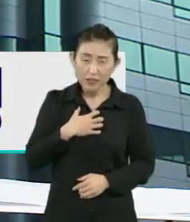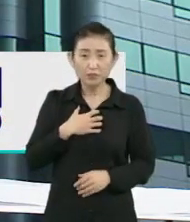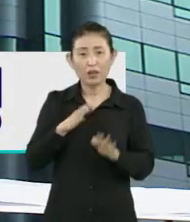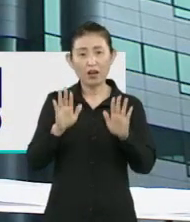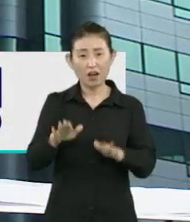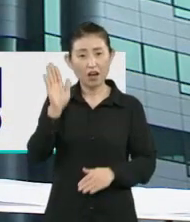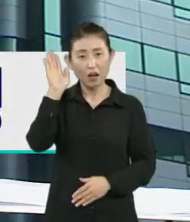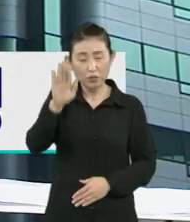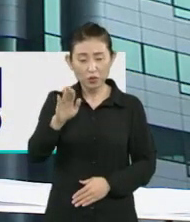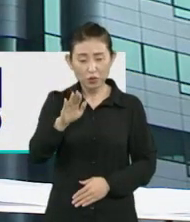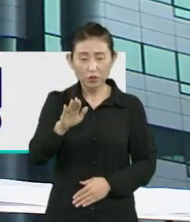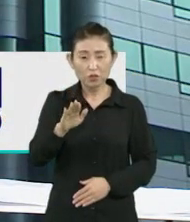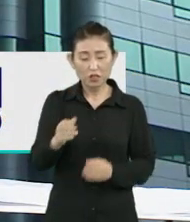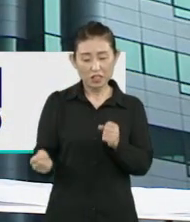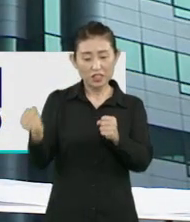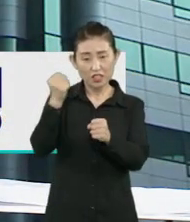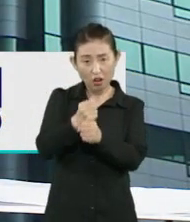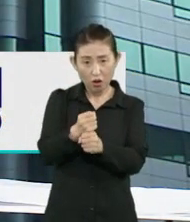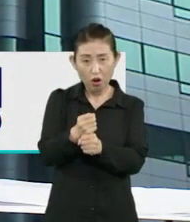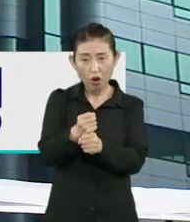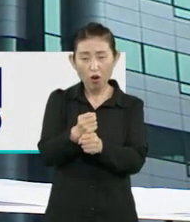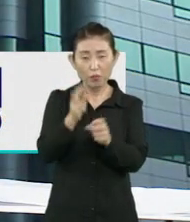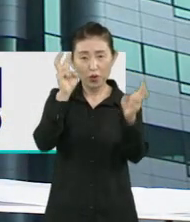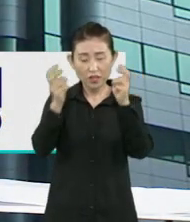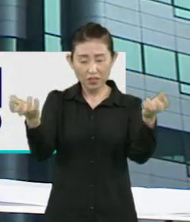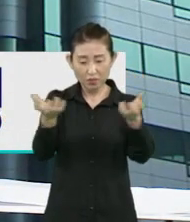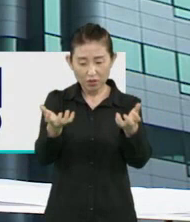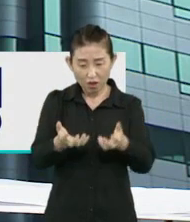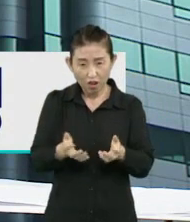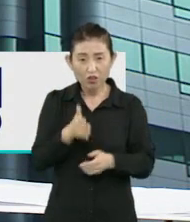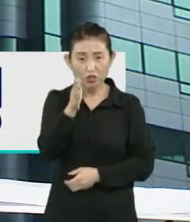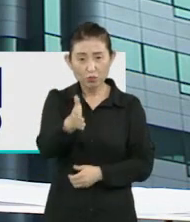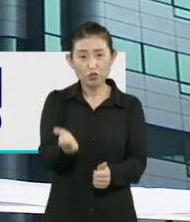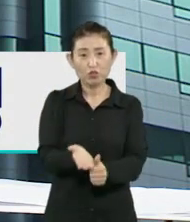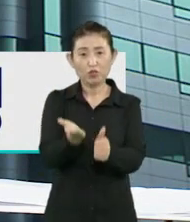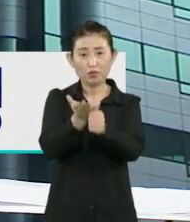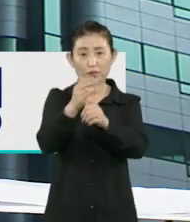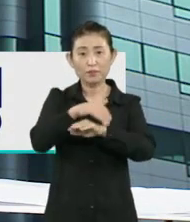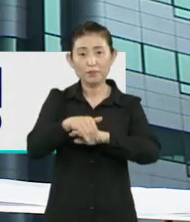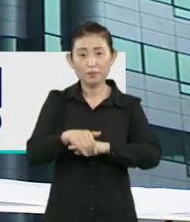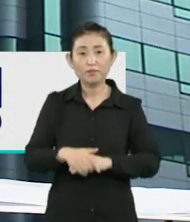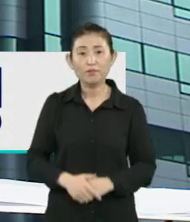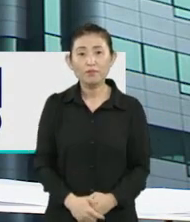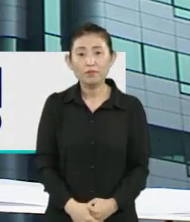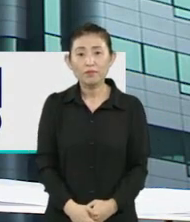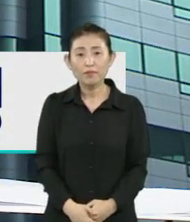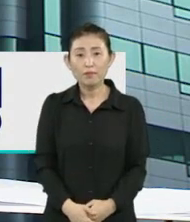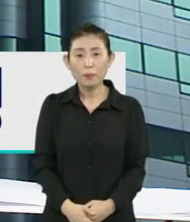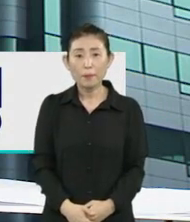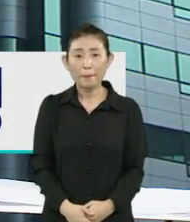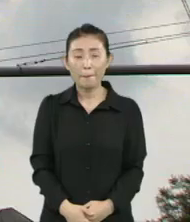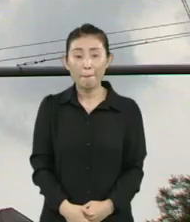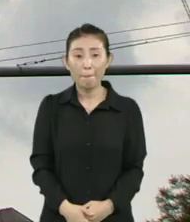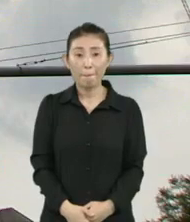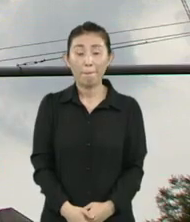마사회가 이곳을 대전 혁신 창업의 허브로 조성키로 있습니다 이선아 기자 입니다